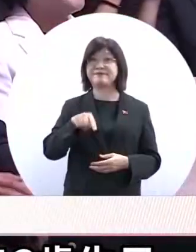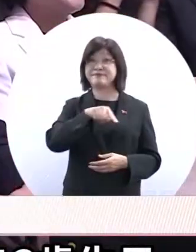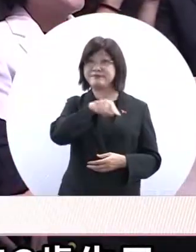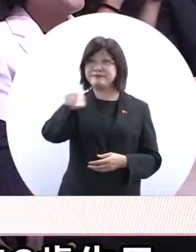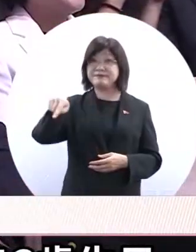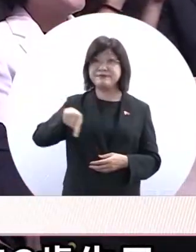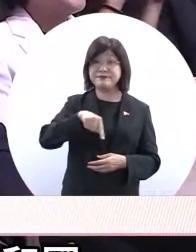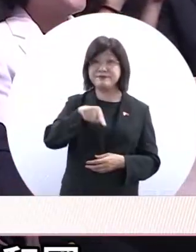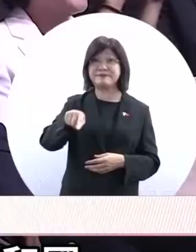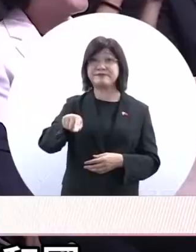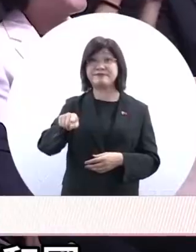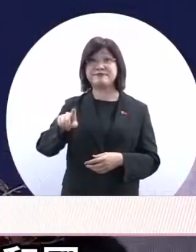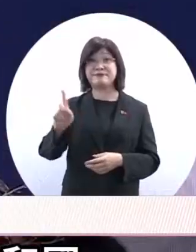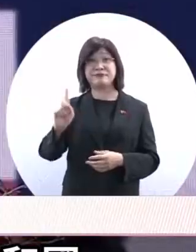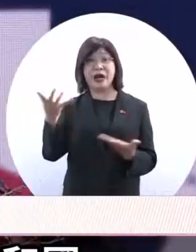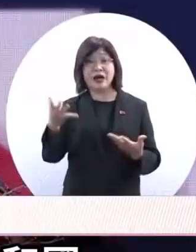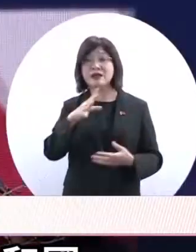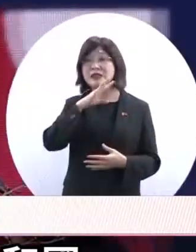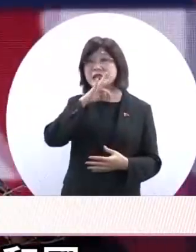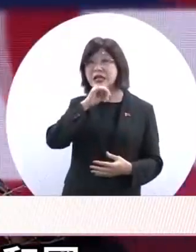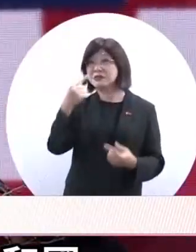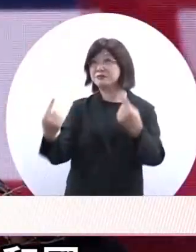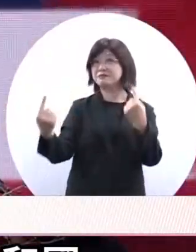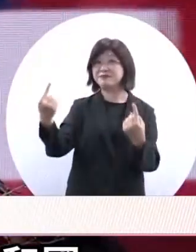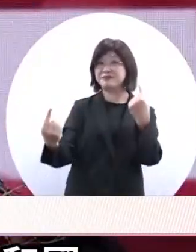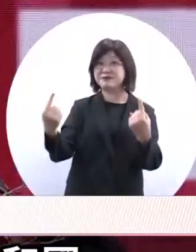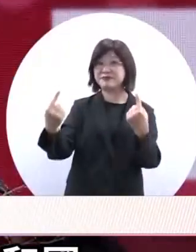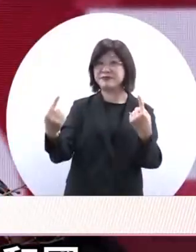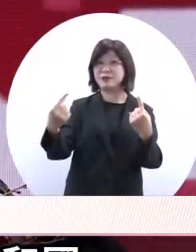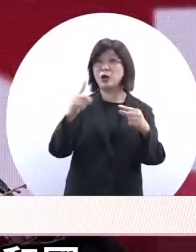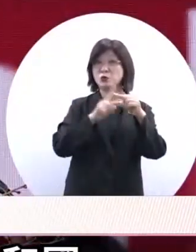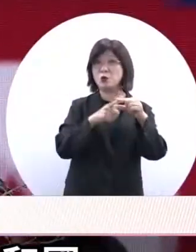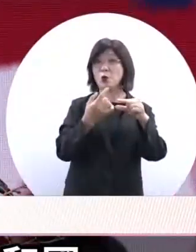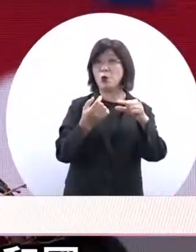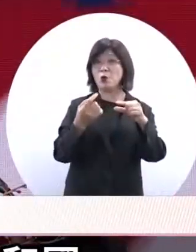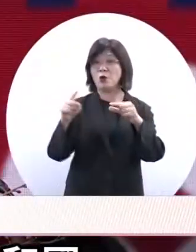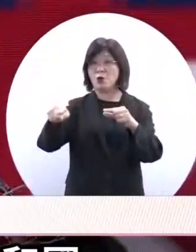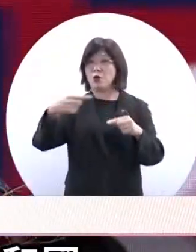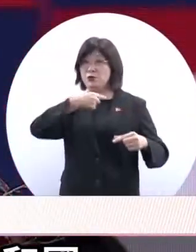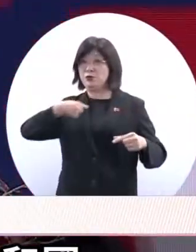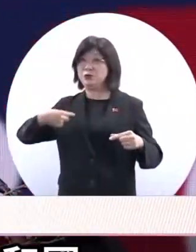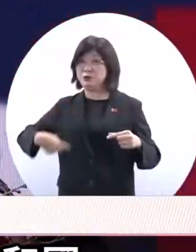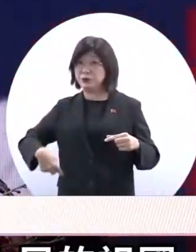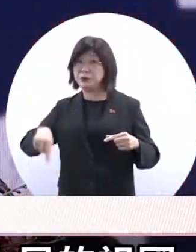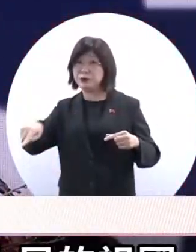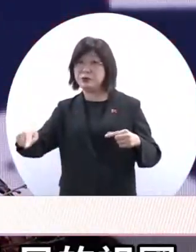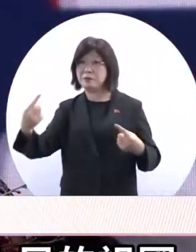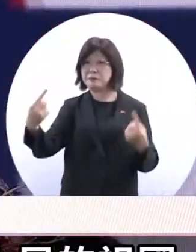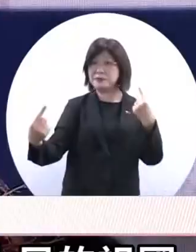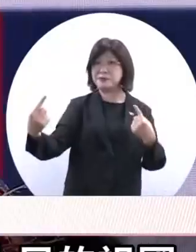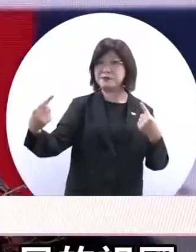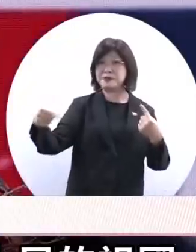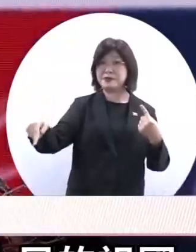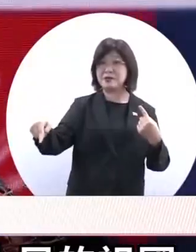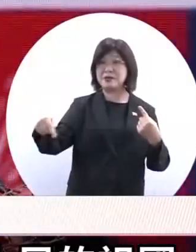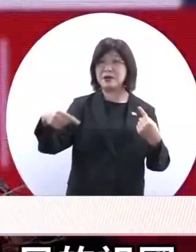日。就年纪来说，中华人民共和国是绝对不可